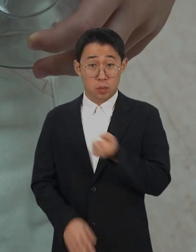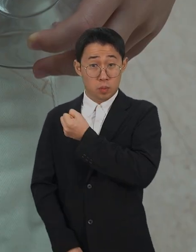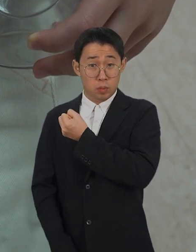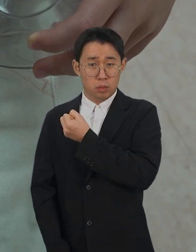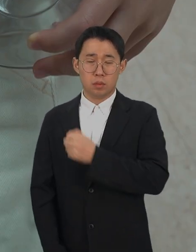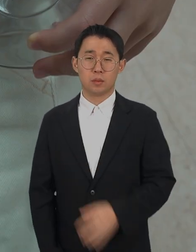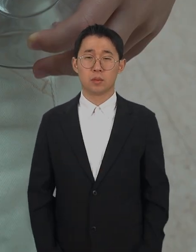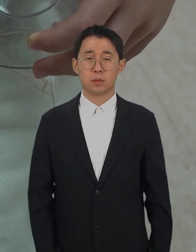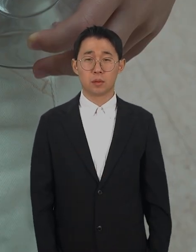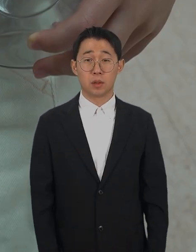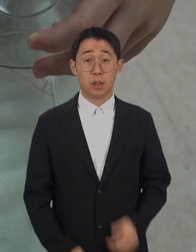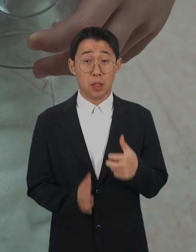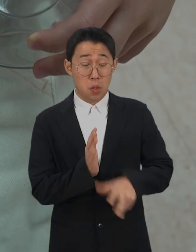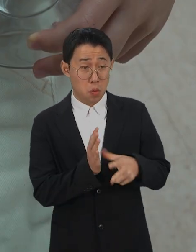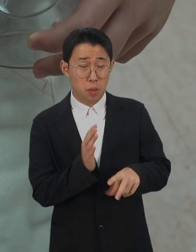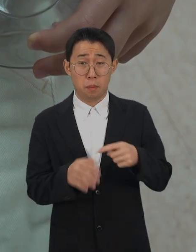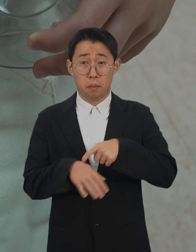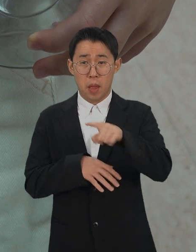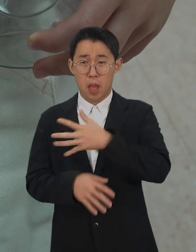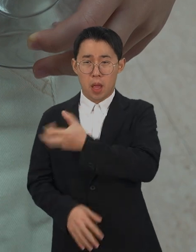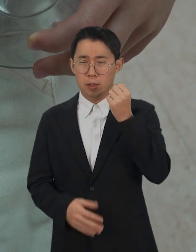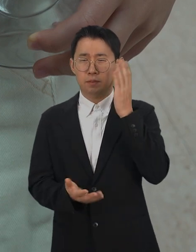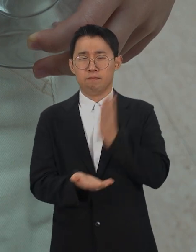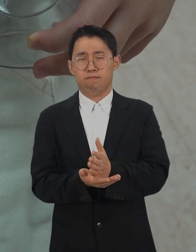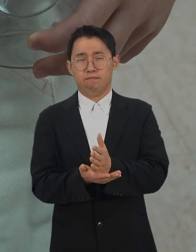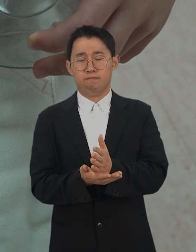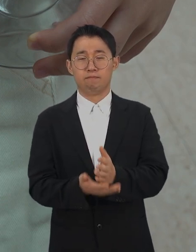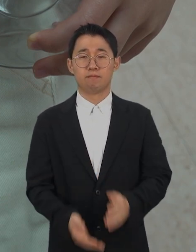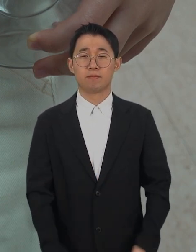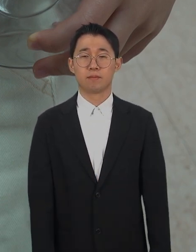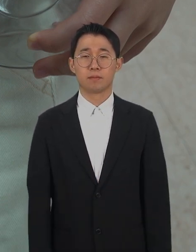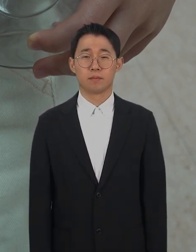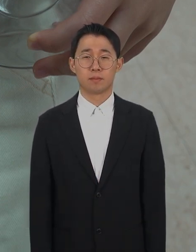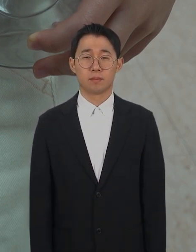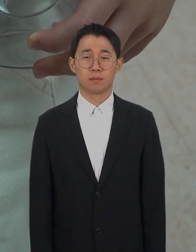가져간다. 실험 재료는 실험실 밖으로 가져가지 않는다.